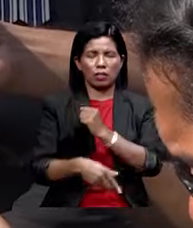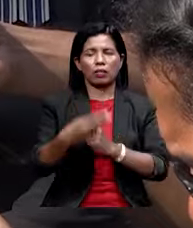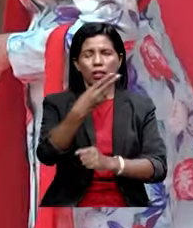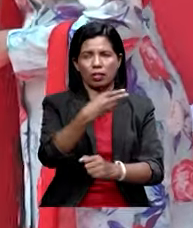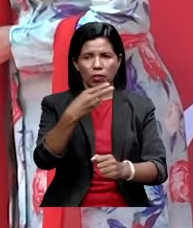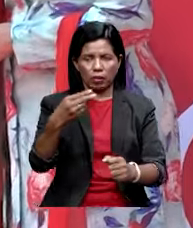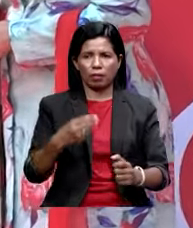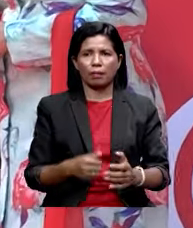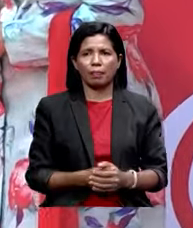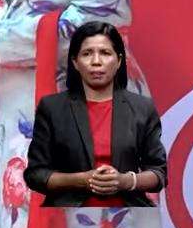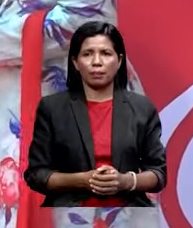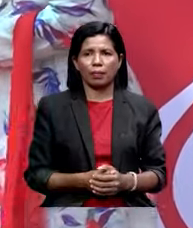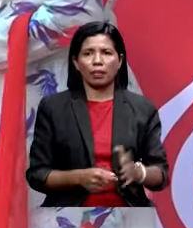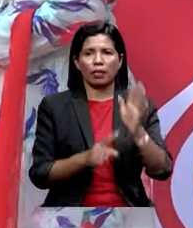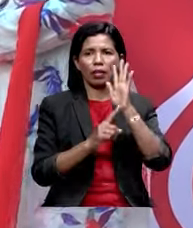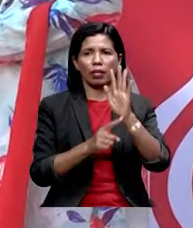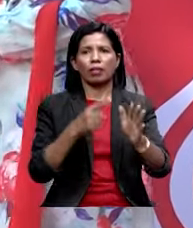Indonesia Dien